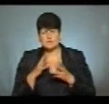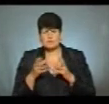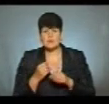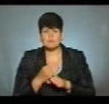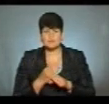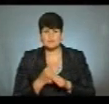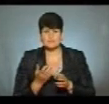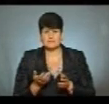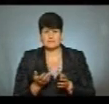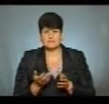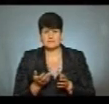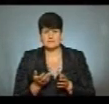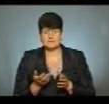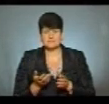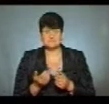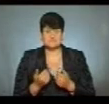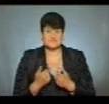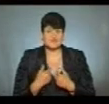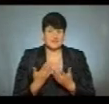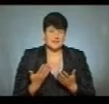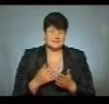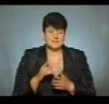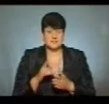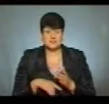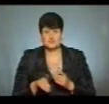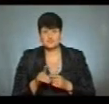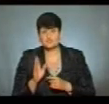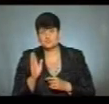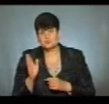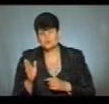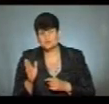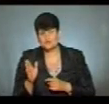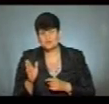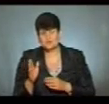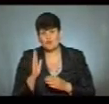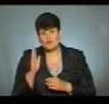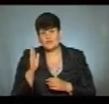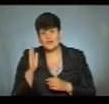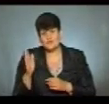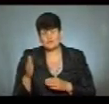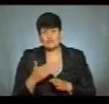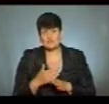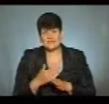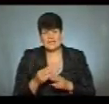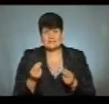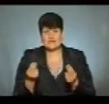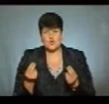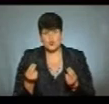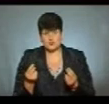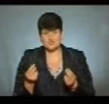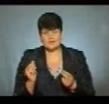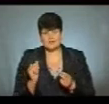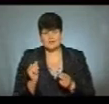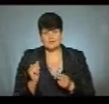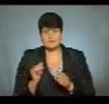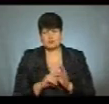я, ну, надіюся, що десь будуть подальшому виділятися якісь гроші, і десь там